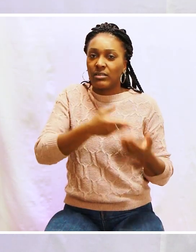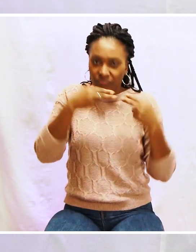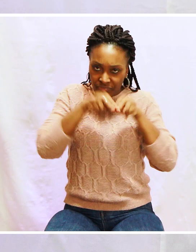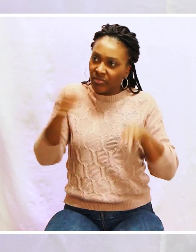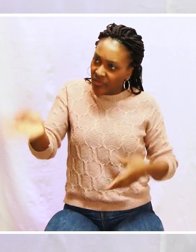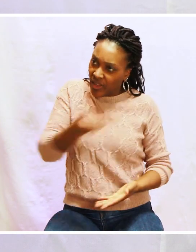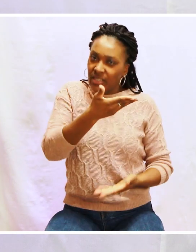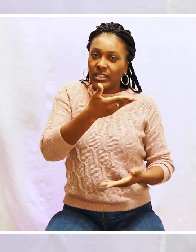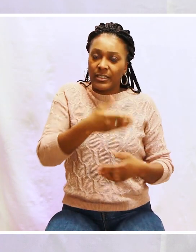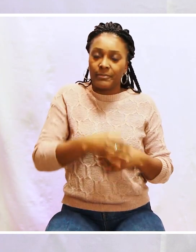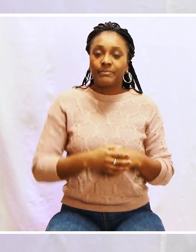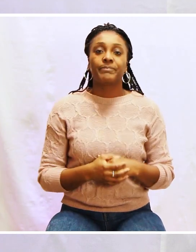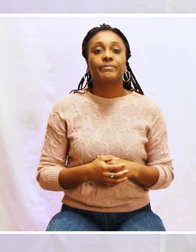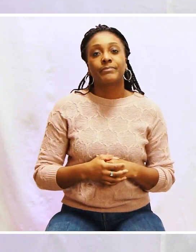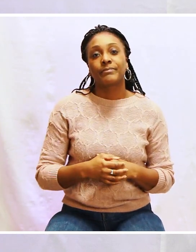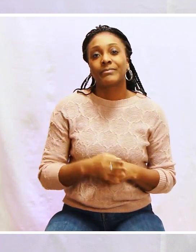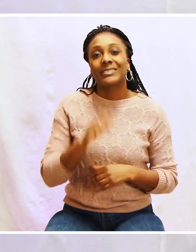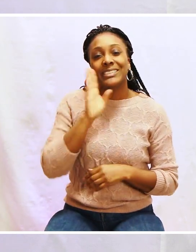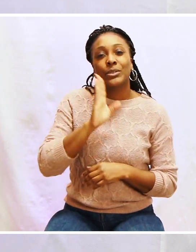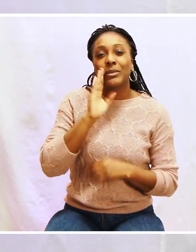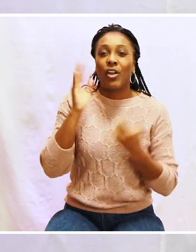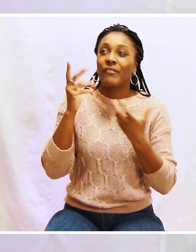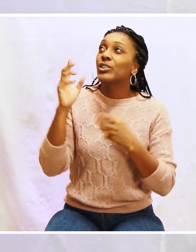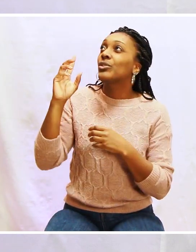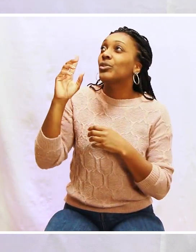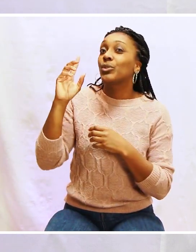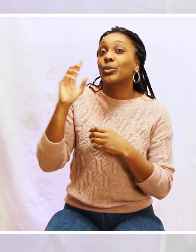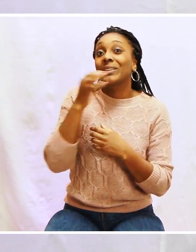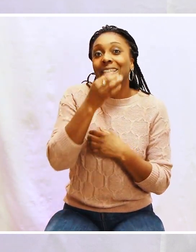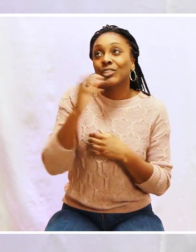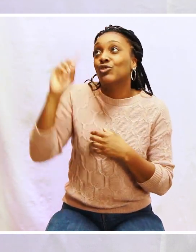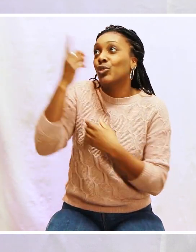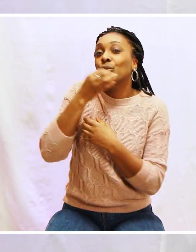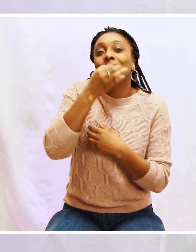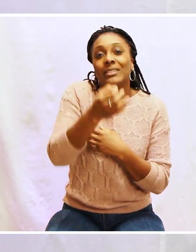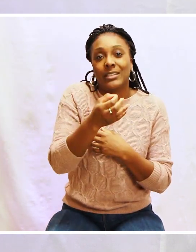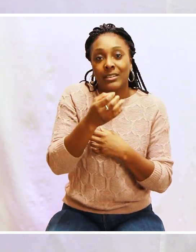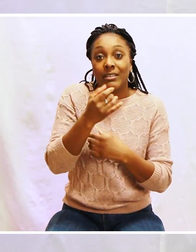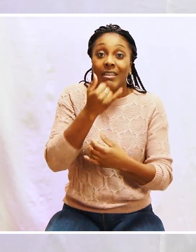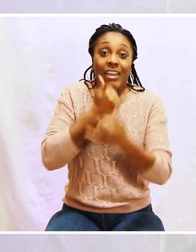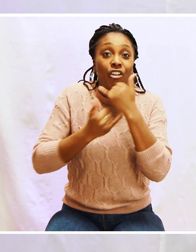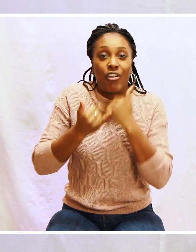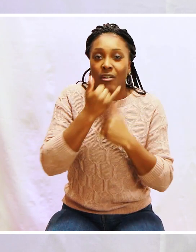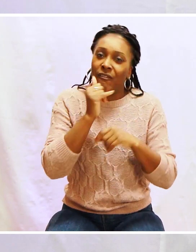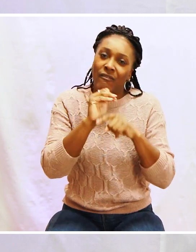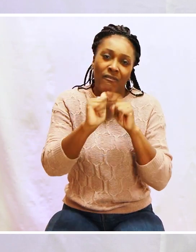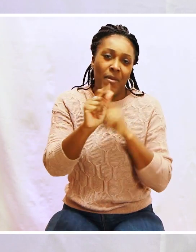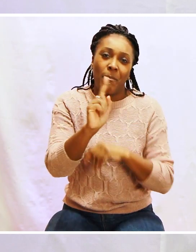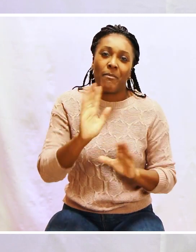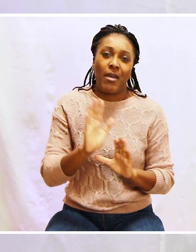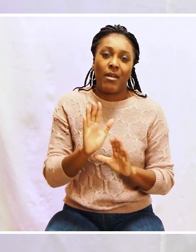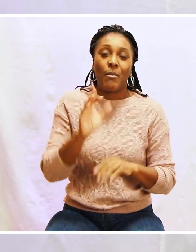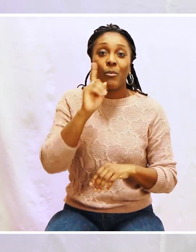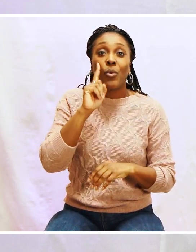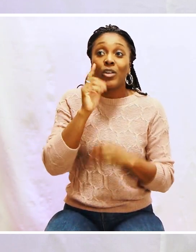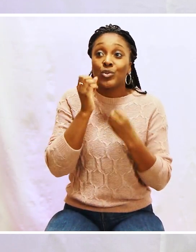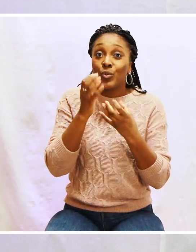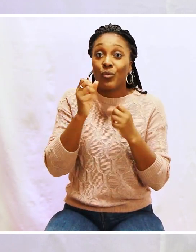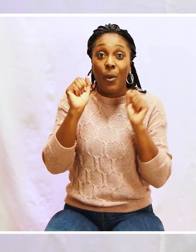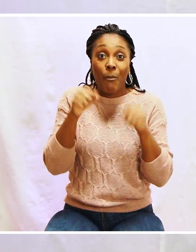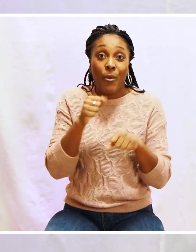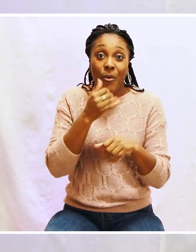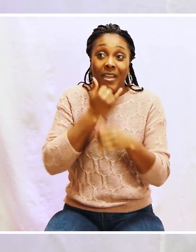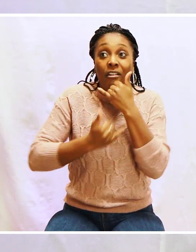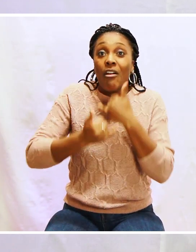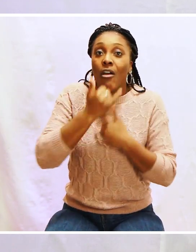Aujourd'hui, j'aimerais te dire de la part de Dieu, ne commets pas d'erreur. Parce qu'on peut vite en commettre quand on se laisse animer par